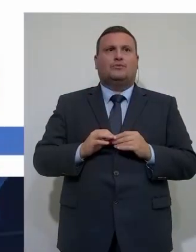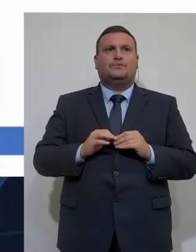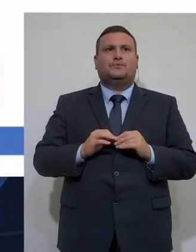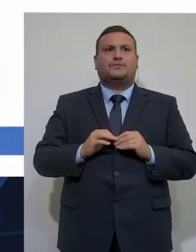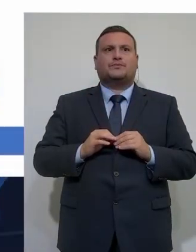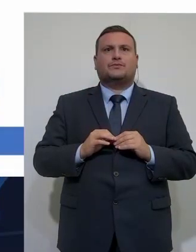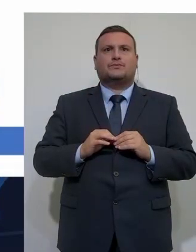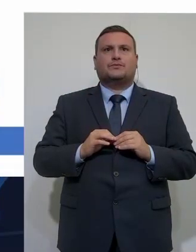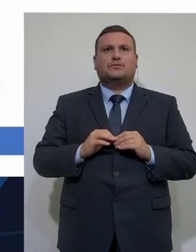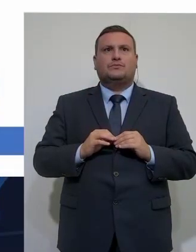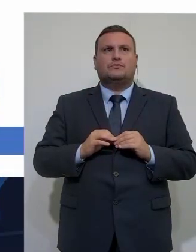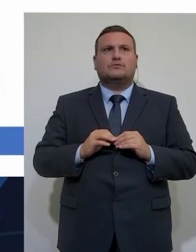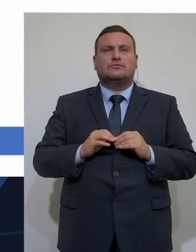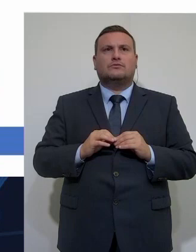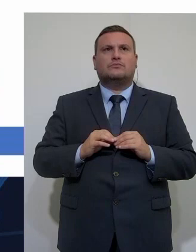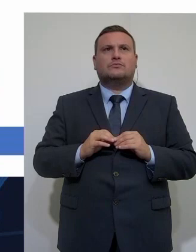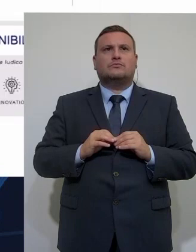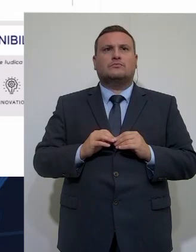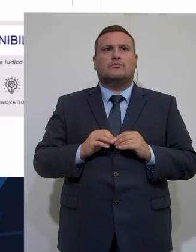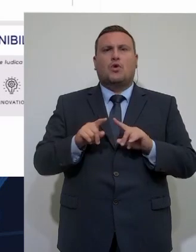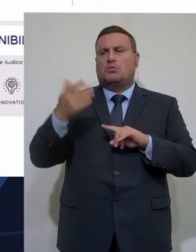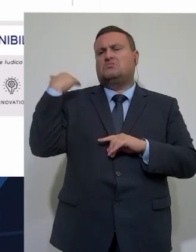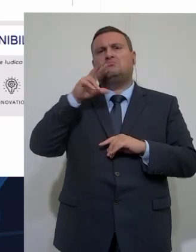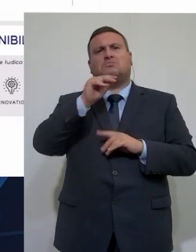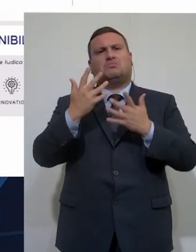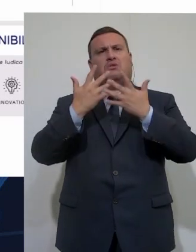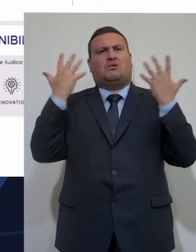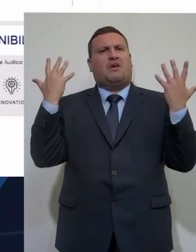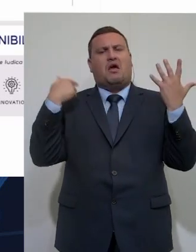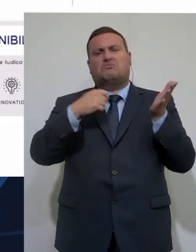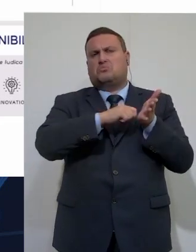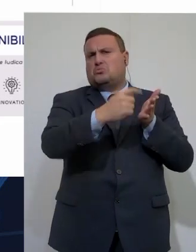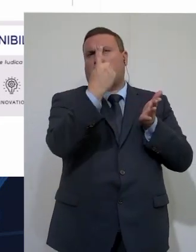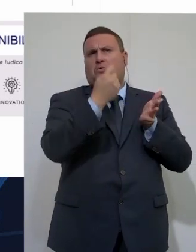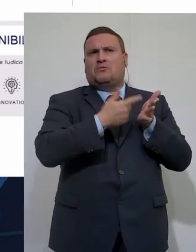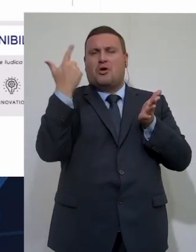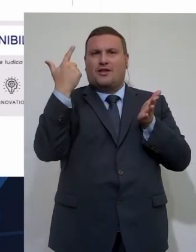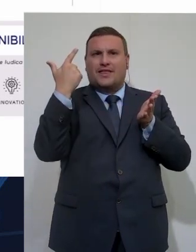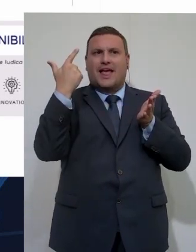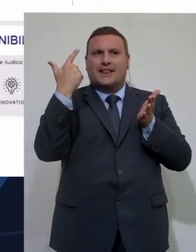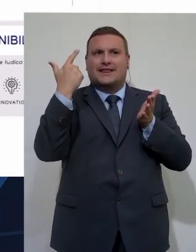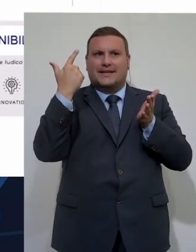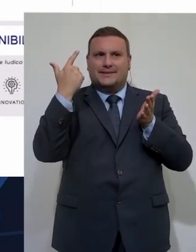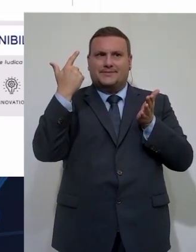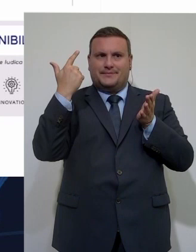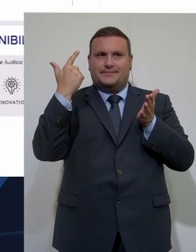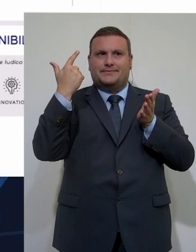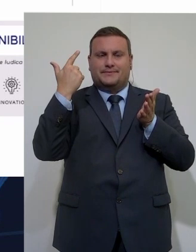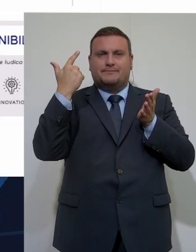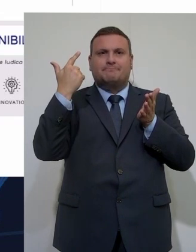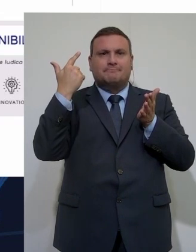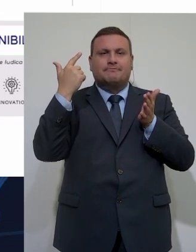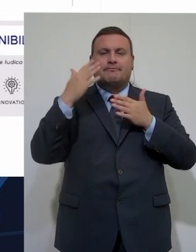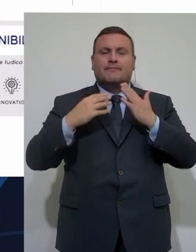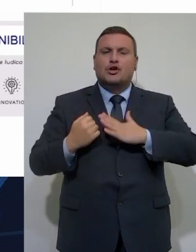che sono i servizi che erano già stati evidenziati precedentemente. Vengo a sottolineare come per noi il tema della sostenibilità in